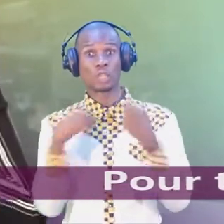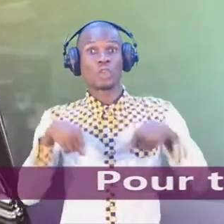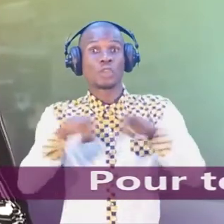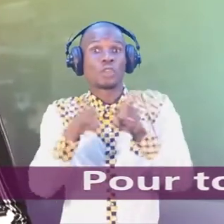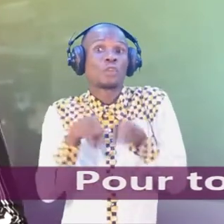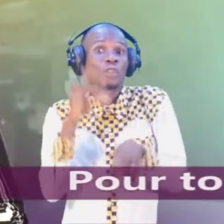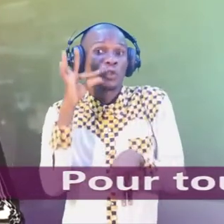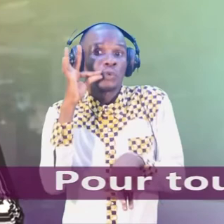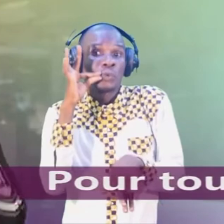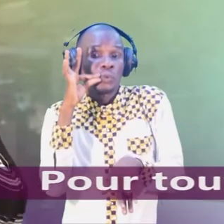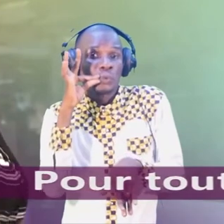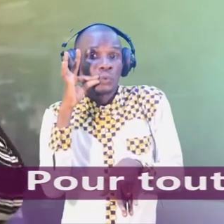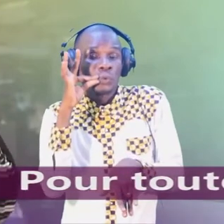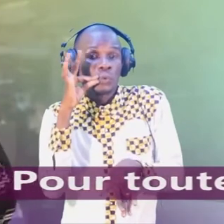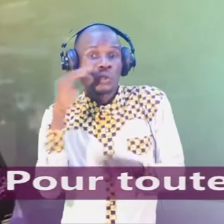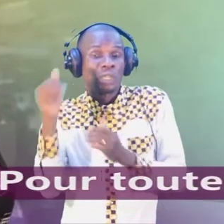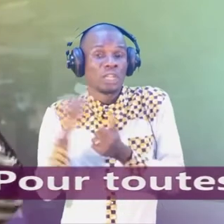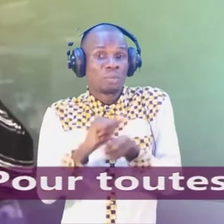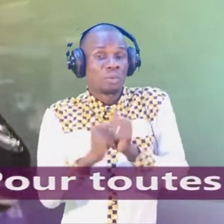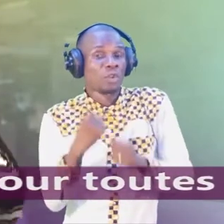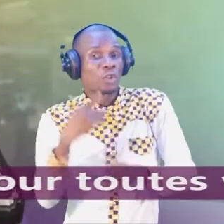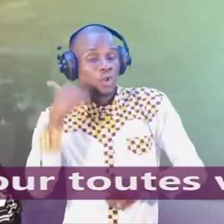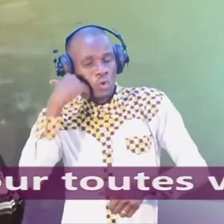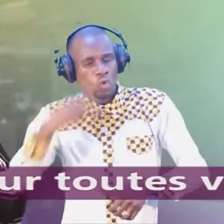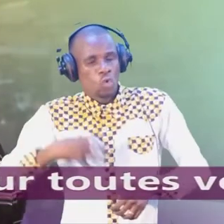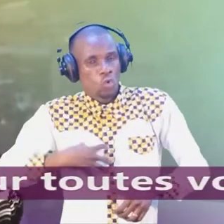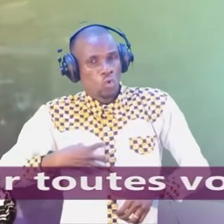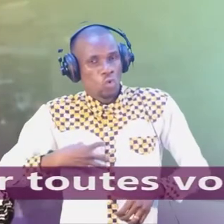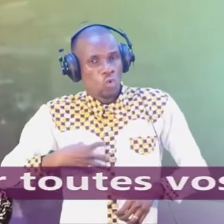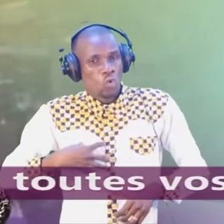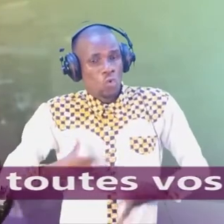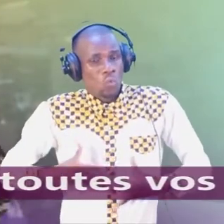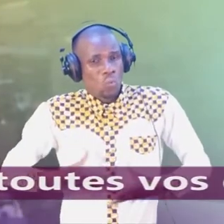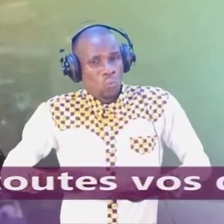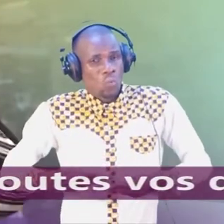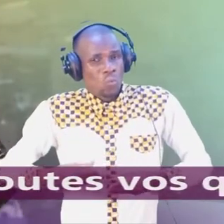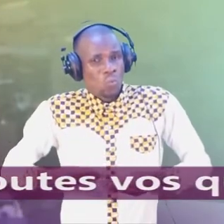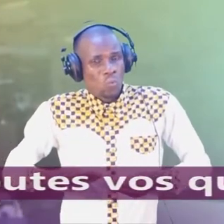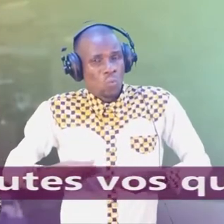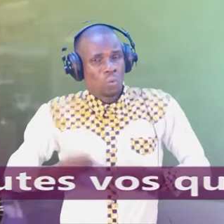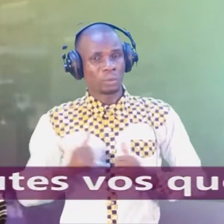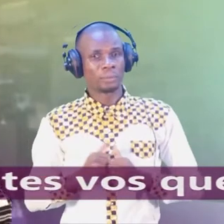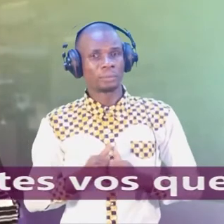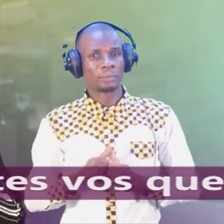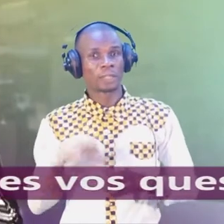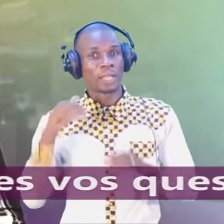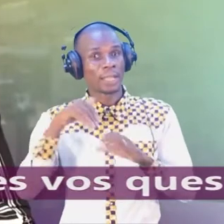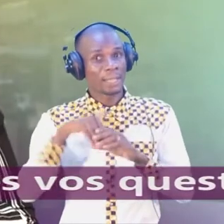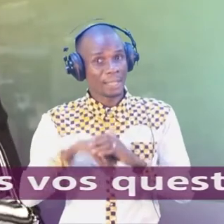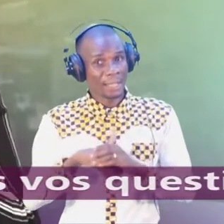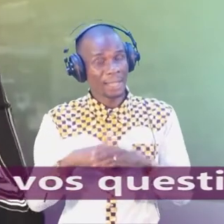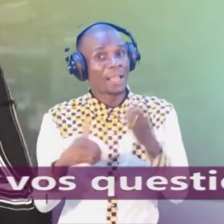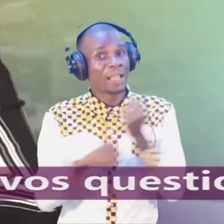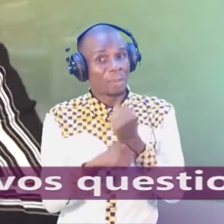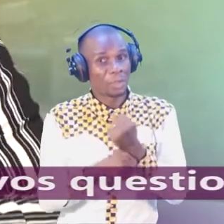inapanda, na unapumua haraka haraka lakini juujuu tu. Hata namna ya